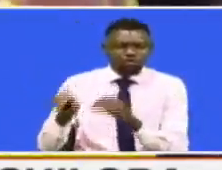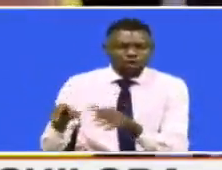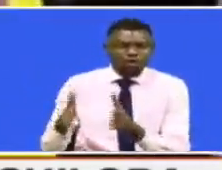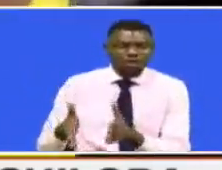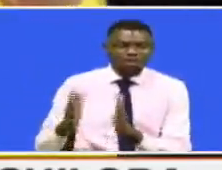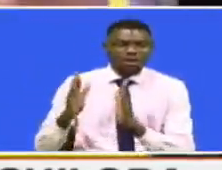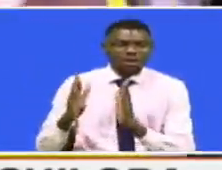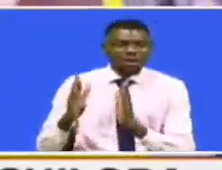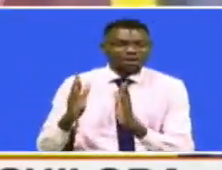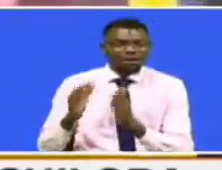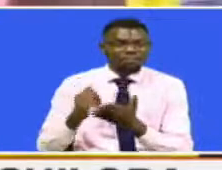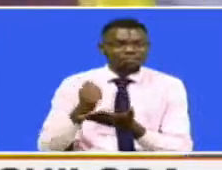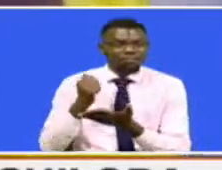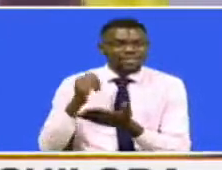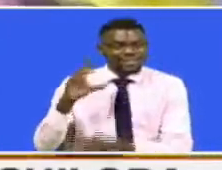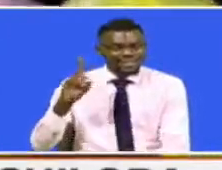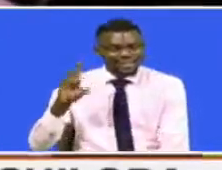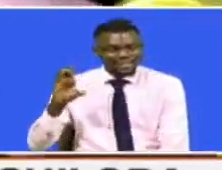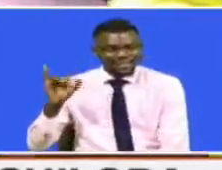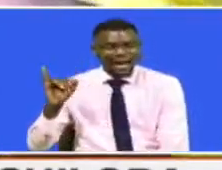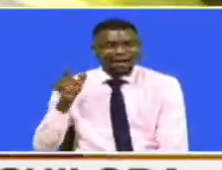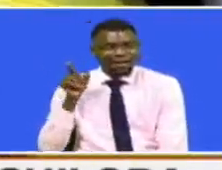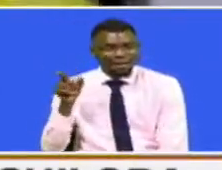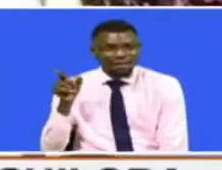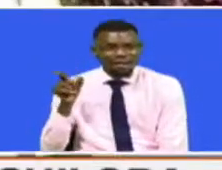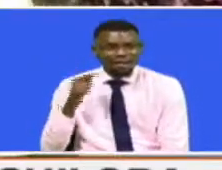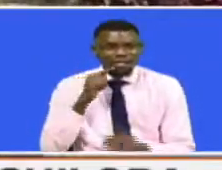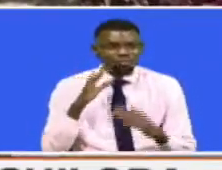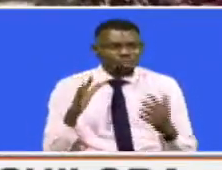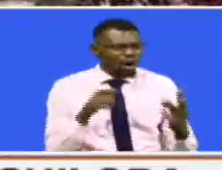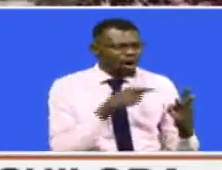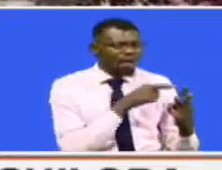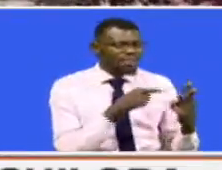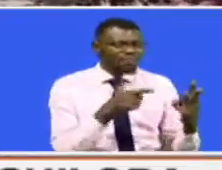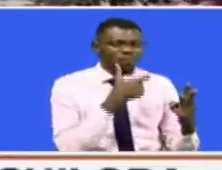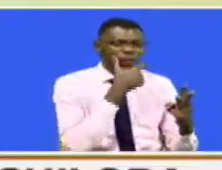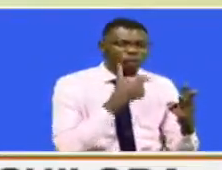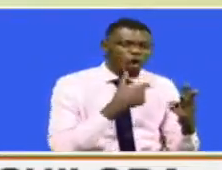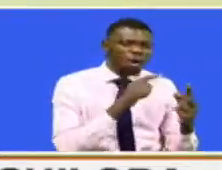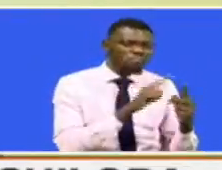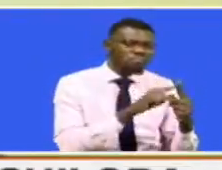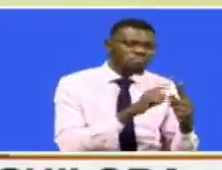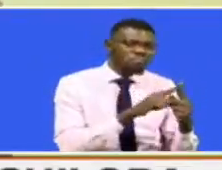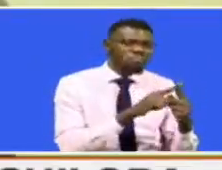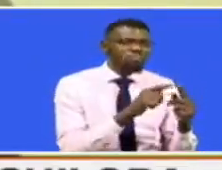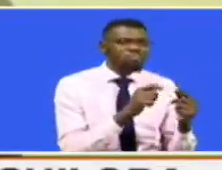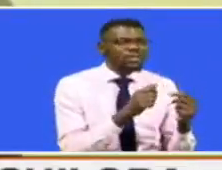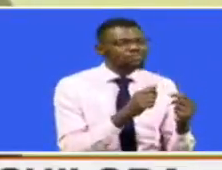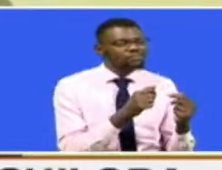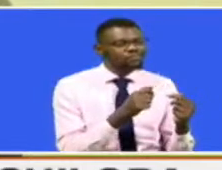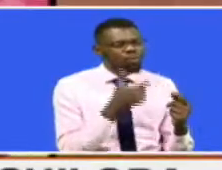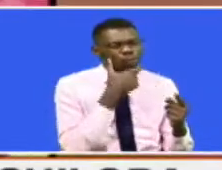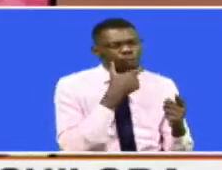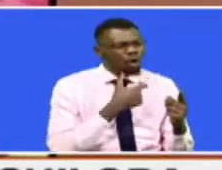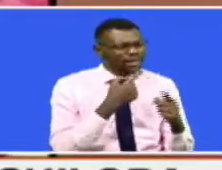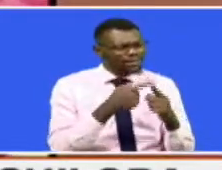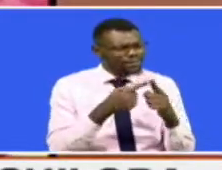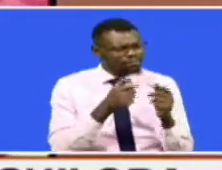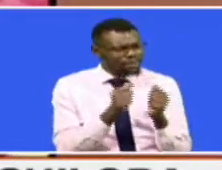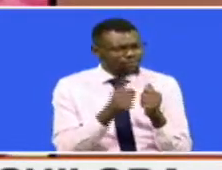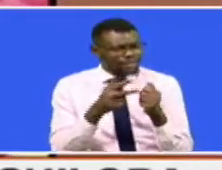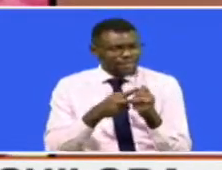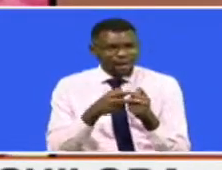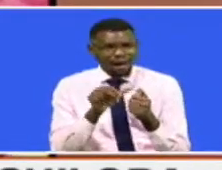wa ujasusi wa Wasingishu Peter Kimulio anasema watatu hao wenye umri wa miaka 17 hadi 19